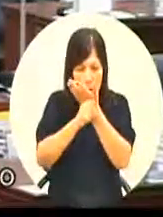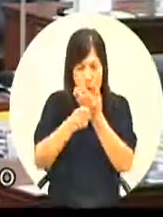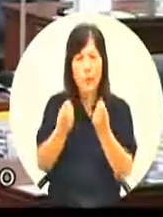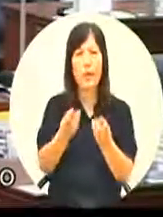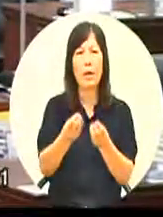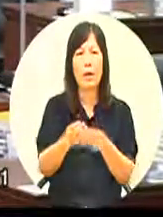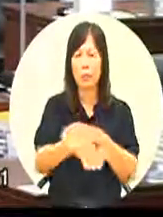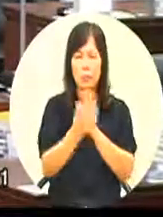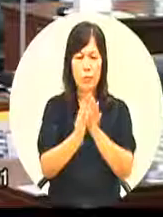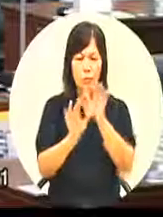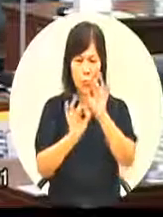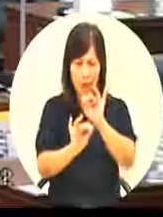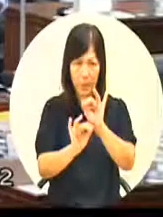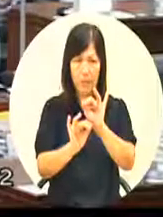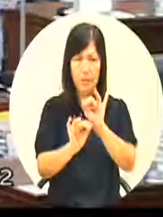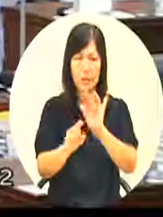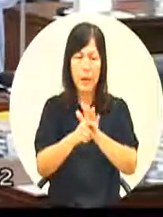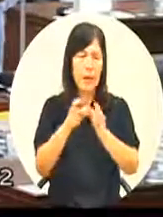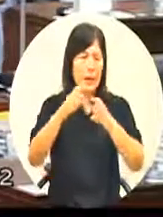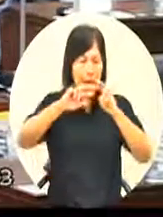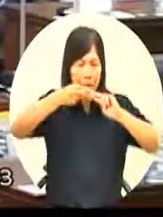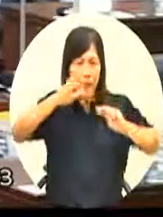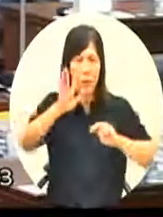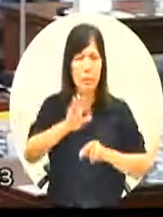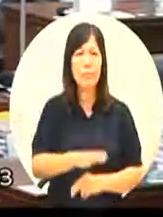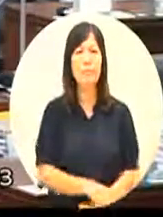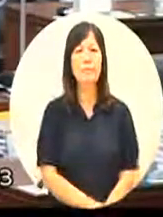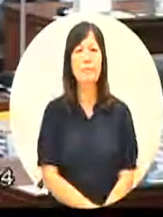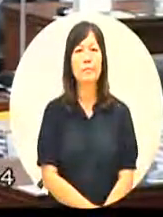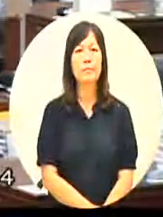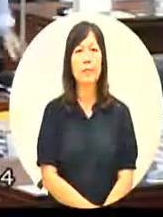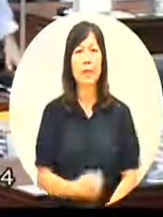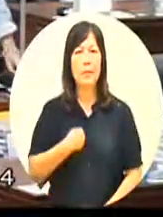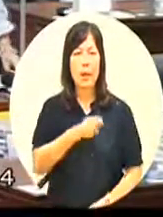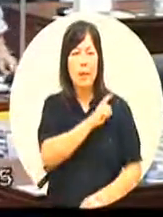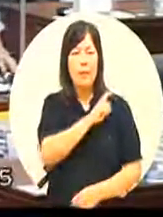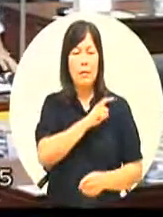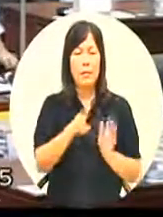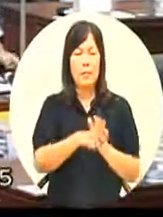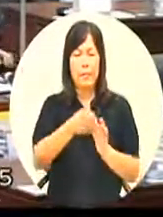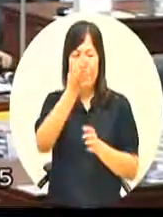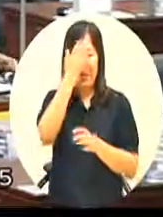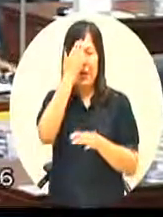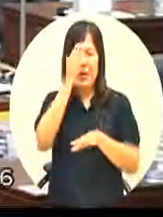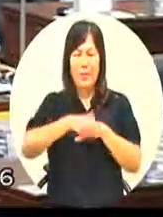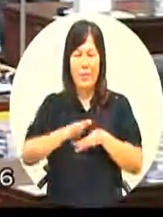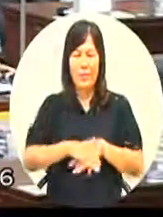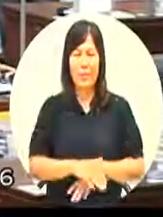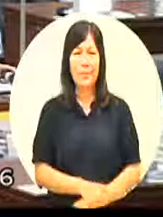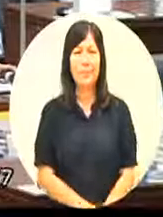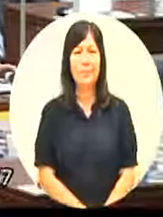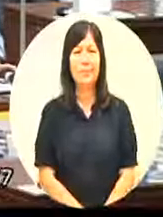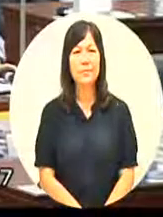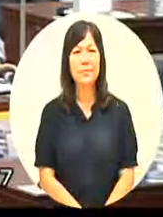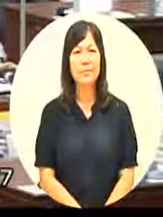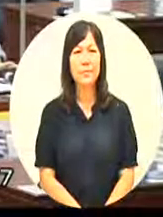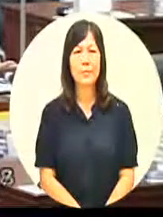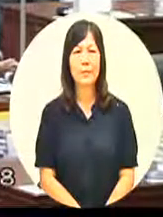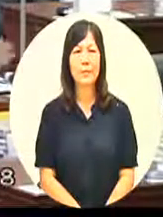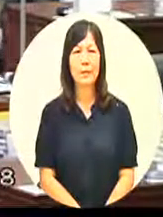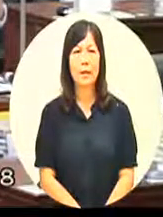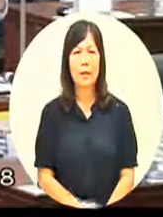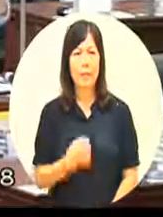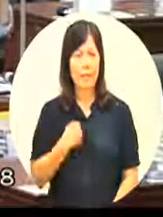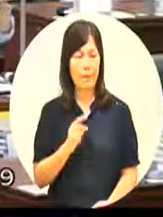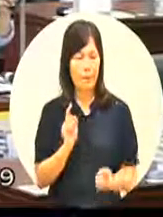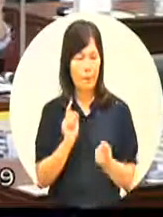全100%都是糖果，好，不然会我自己会找会惹麻烦哦。好，那我想面对这